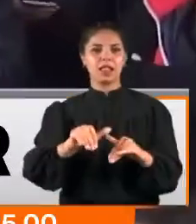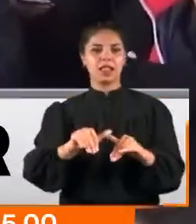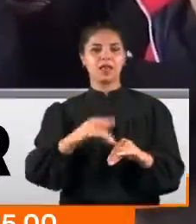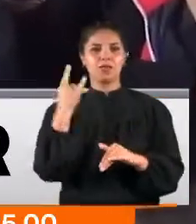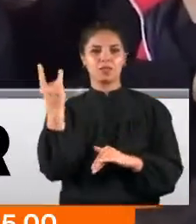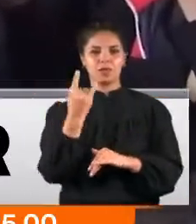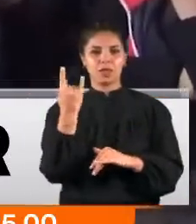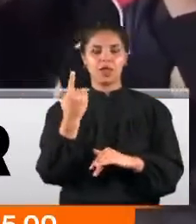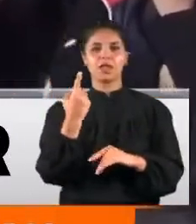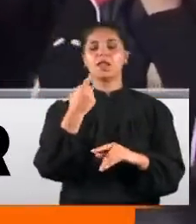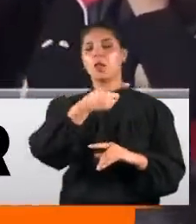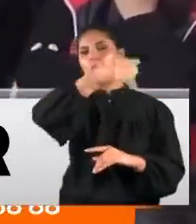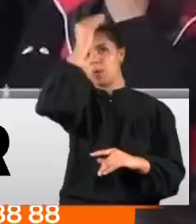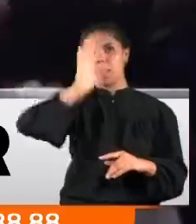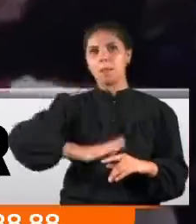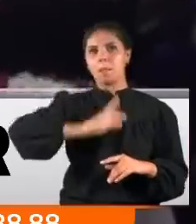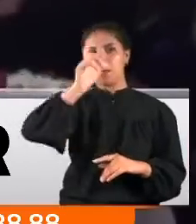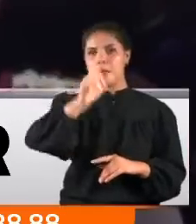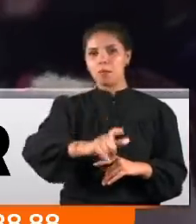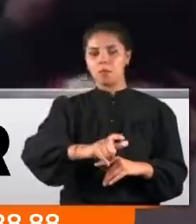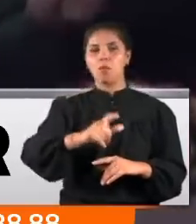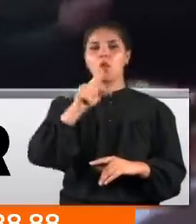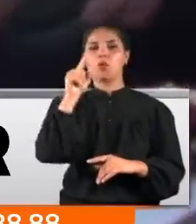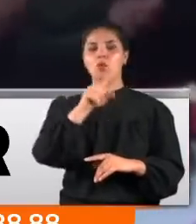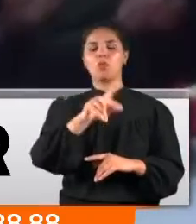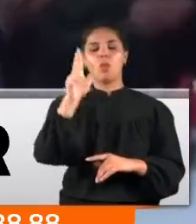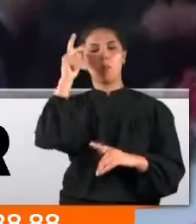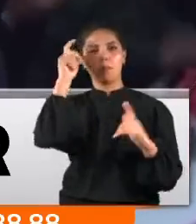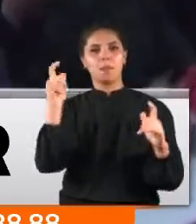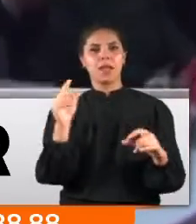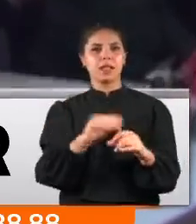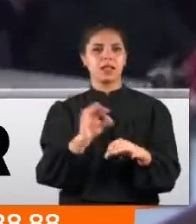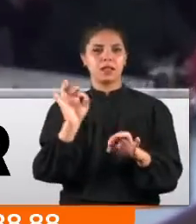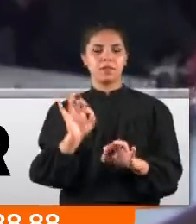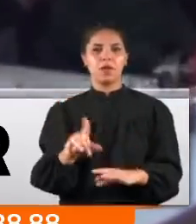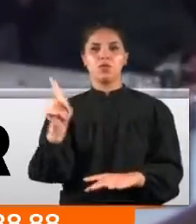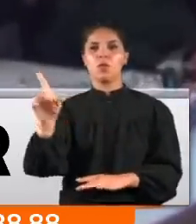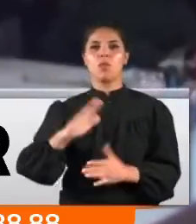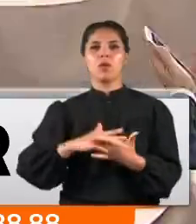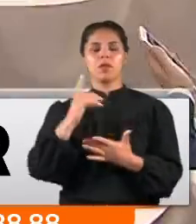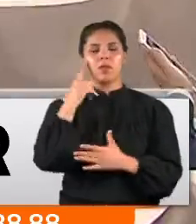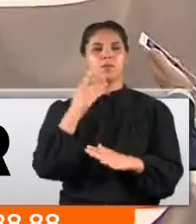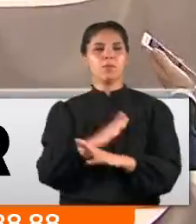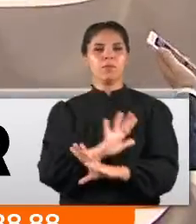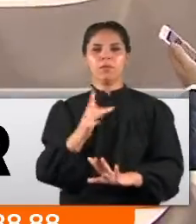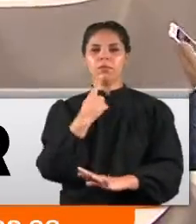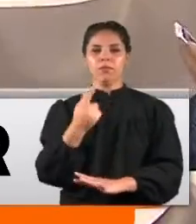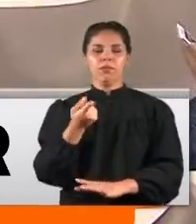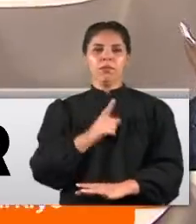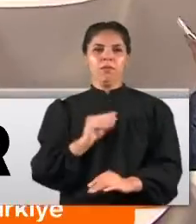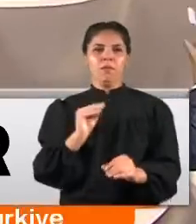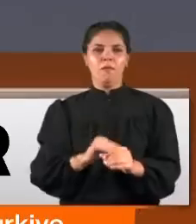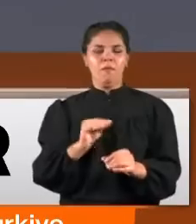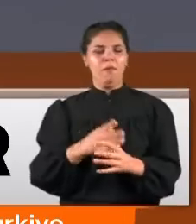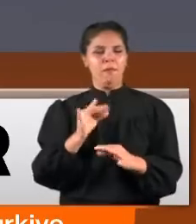kendisine danışmadan il yönetimini baştan aşağı değiştirdiği Manisa'dan başlayacak. Özel istifa iddialarını yalanlasa da adaylık için kapıyı